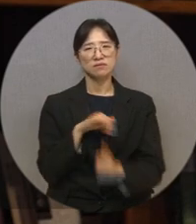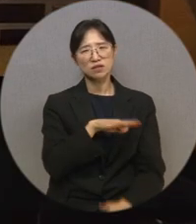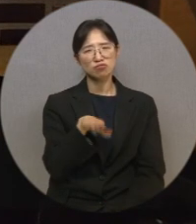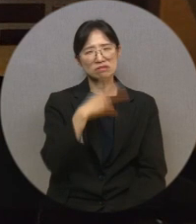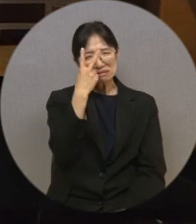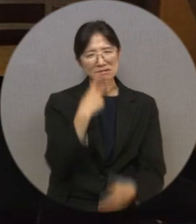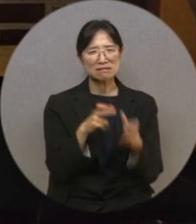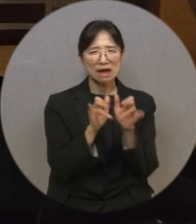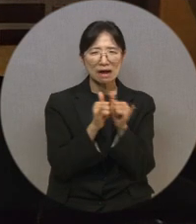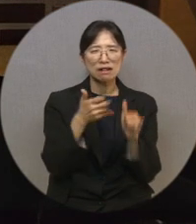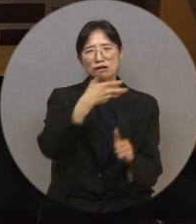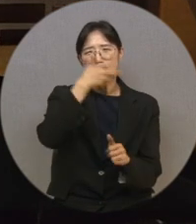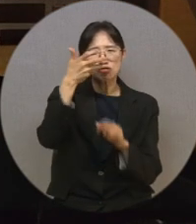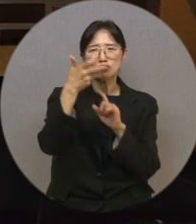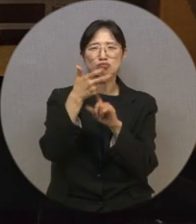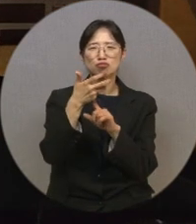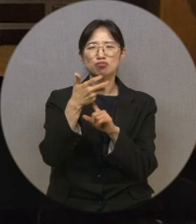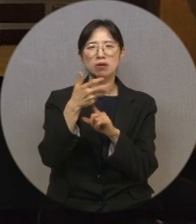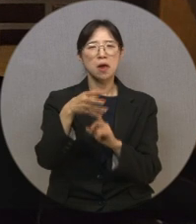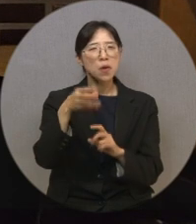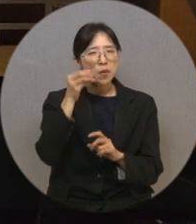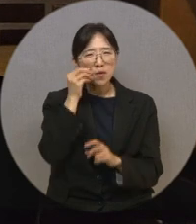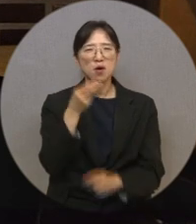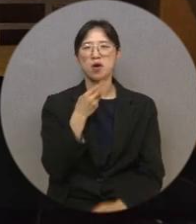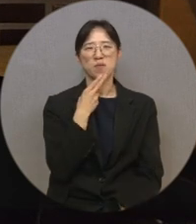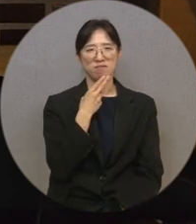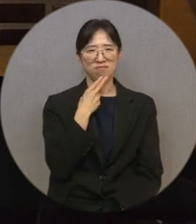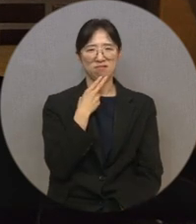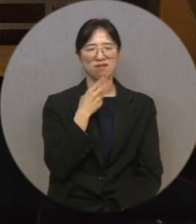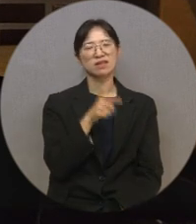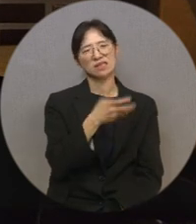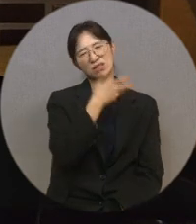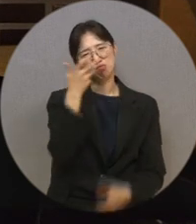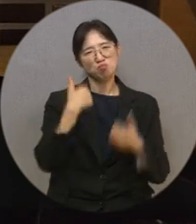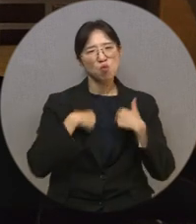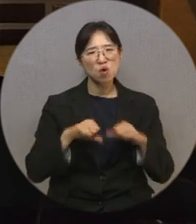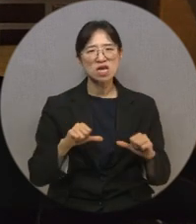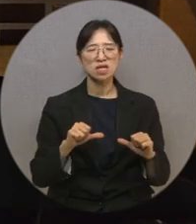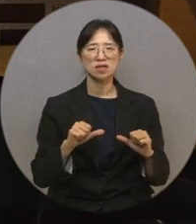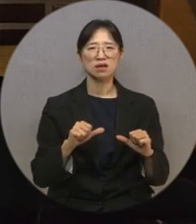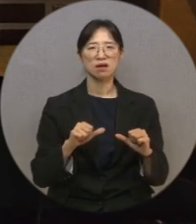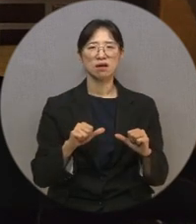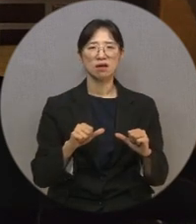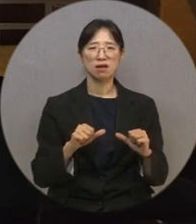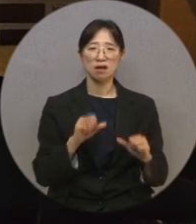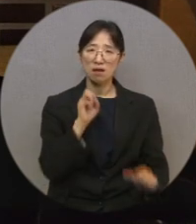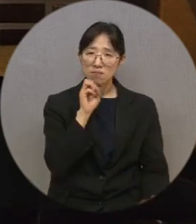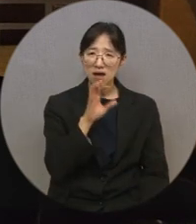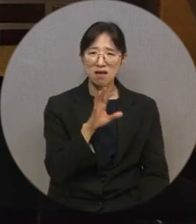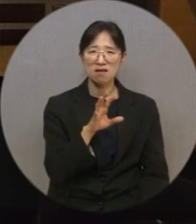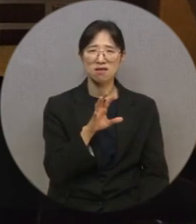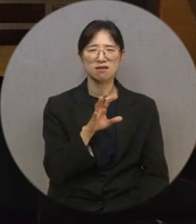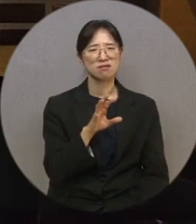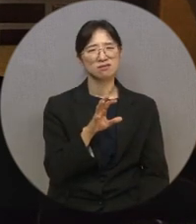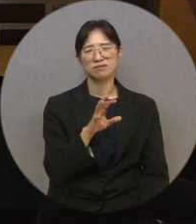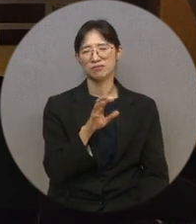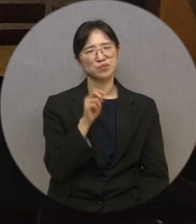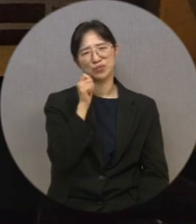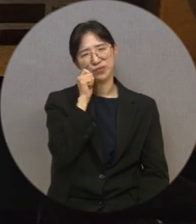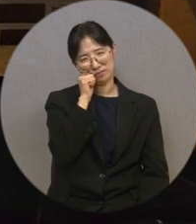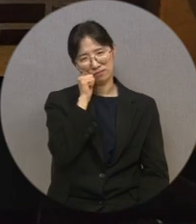우리 같은 시각장애인들이 꾸는 꿈을 받아주질 않아. 그 꿈 포기해야 돼. 라는 말을